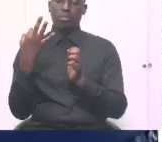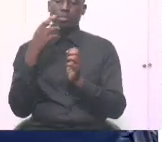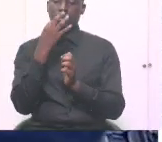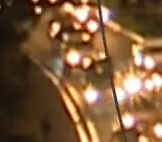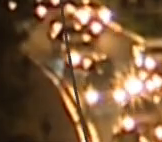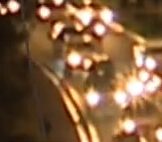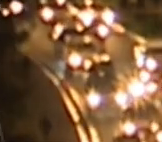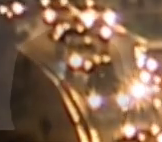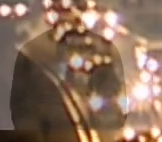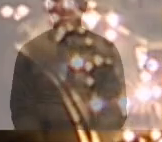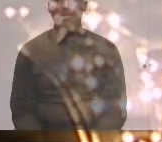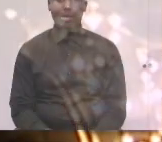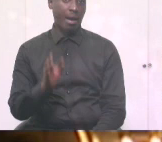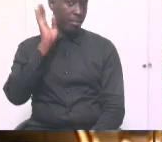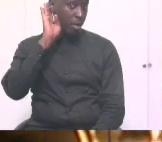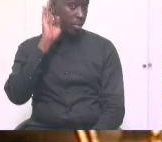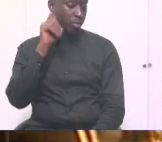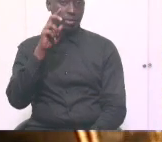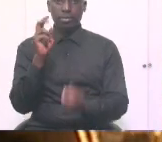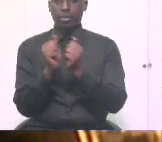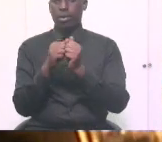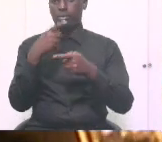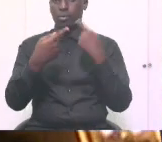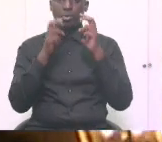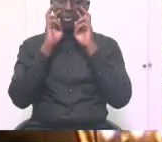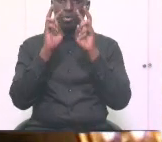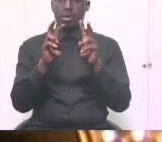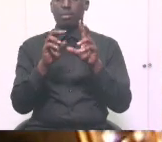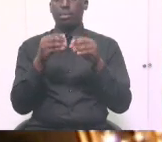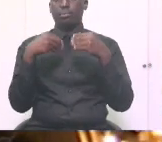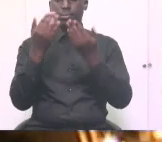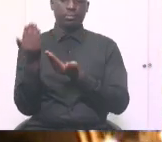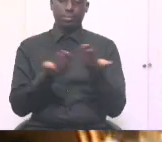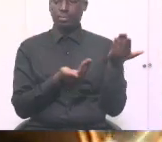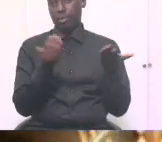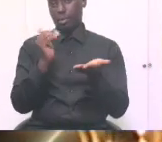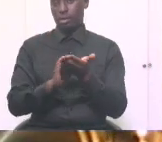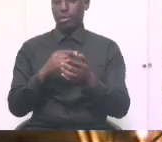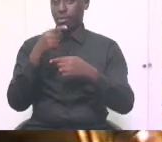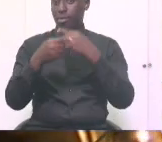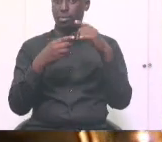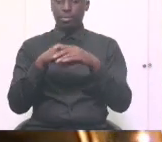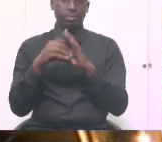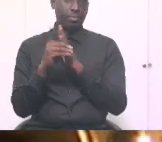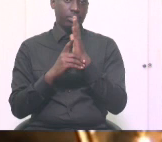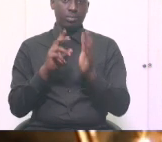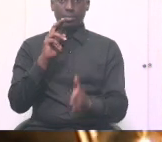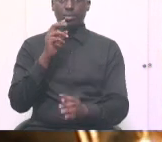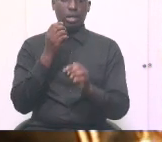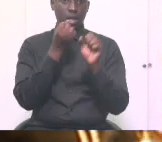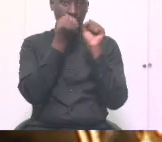3315 Amakuru ya TV 10 mugikomeje gukurikira mbahaye ikaze nanone tuyakomereze mu karere ka